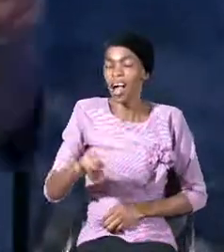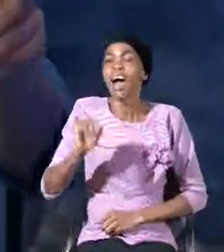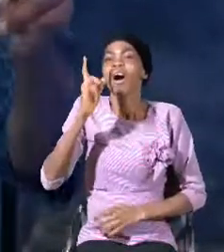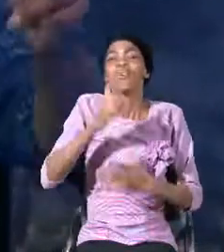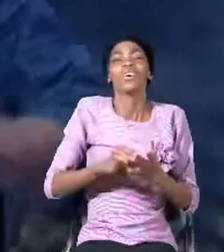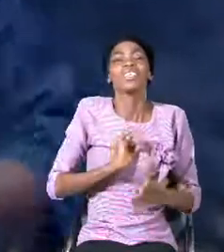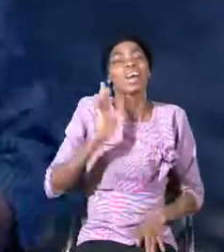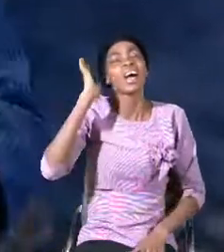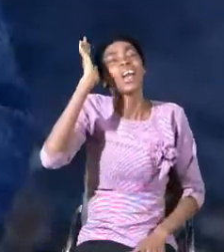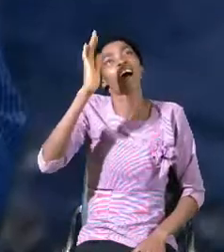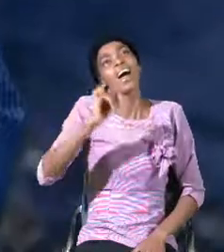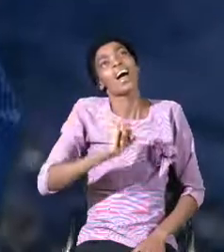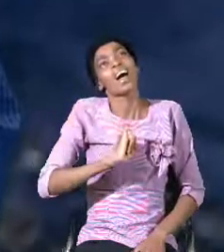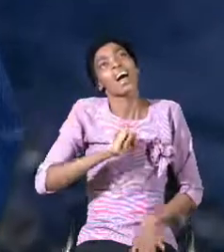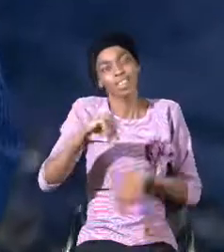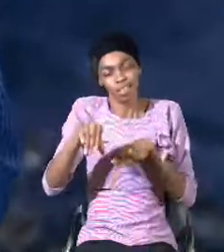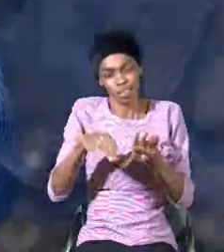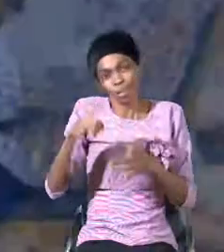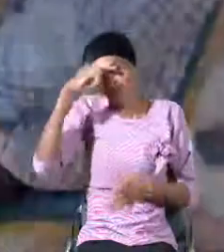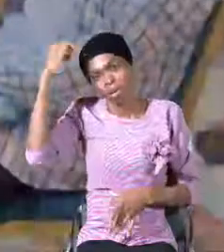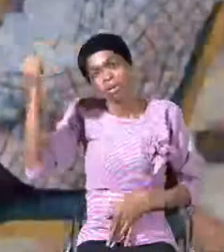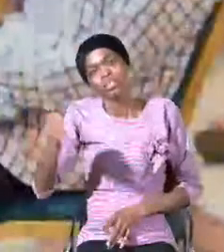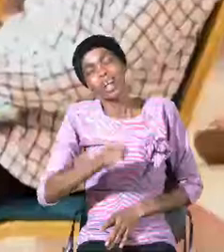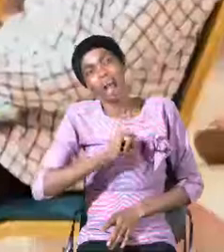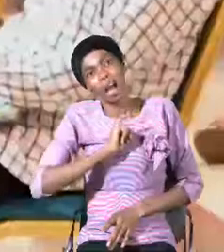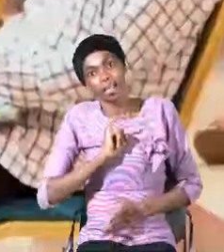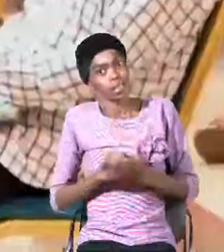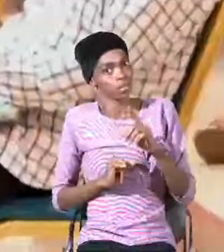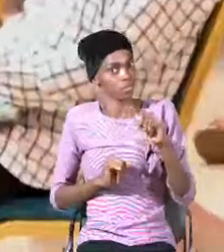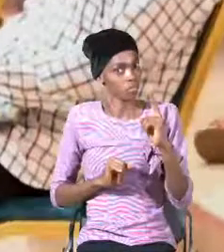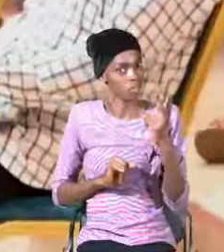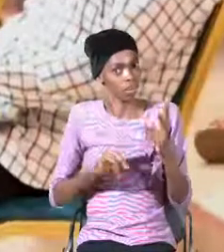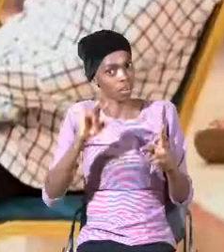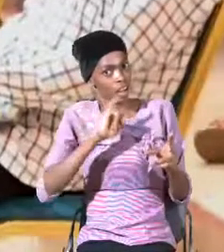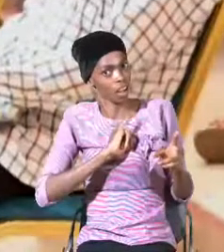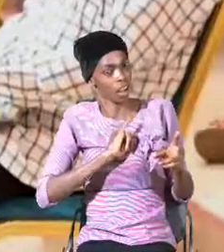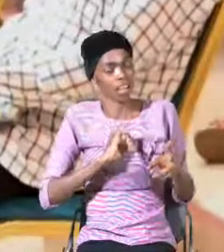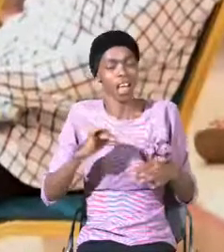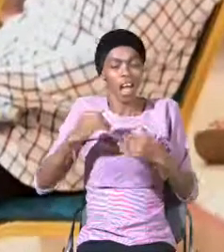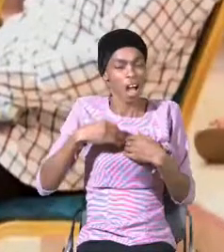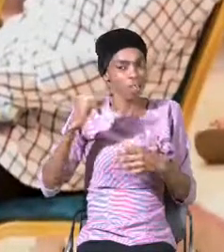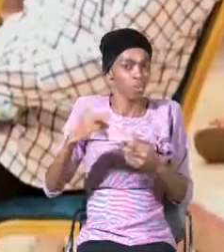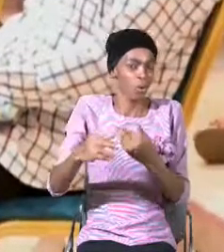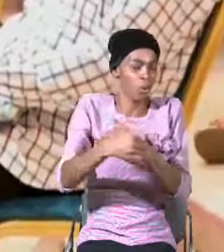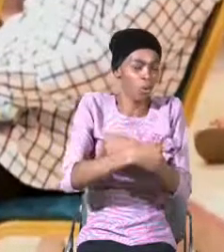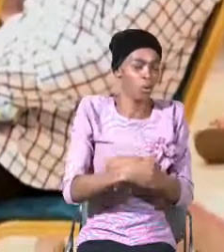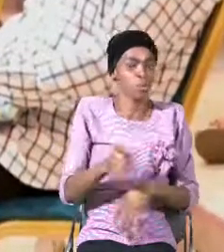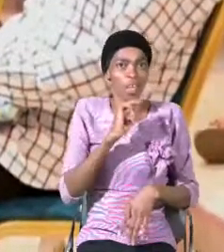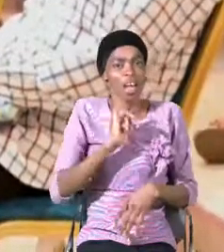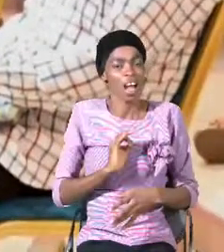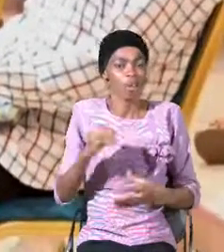ferai-je? Ah, je, parce que je. Car je n'ai pas de place pour serrer